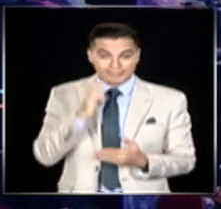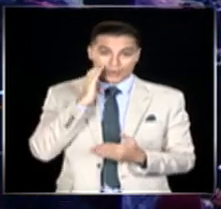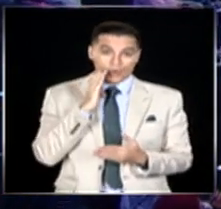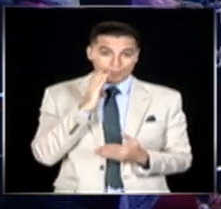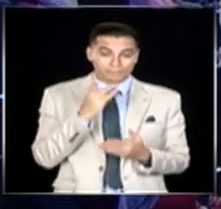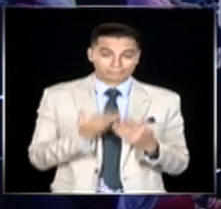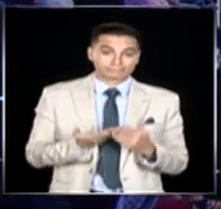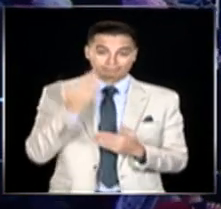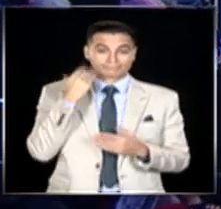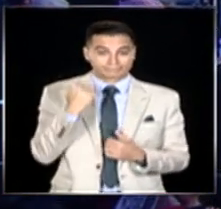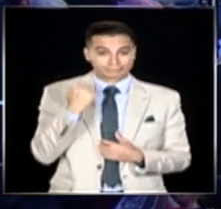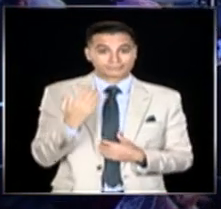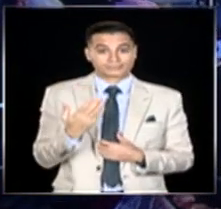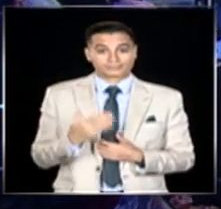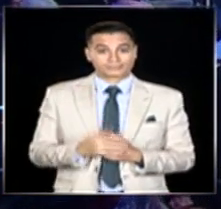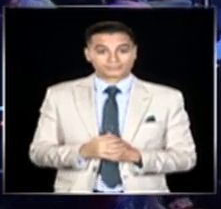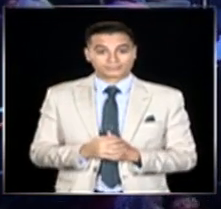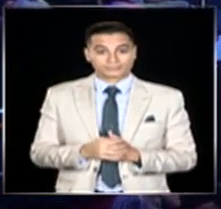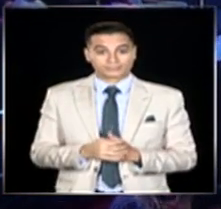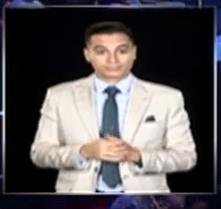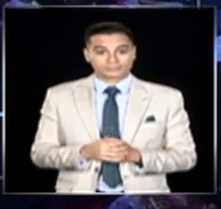كان زمانك في مكان تاني خالص.